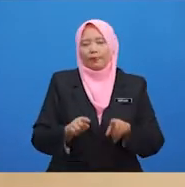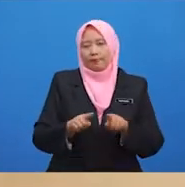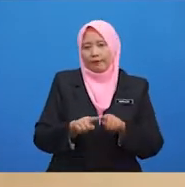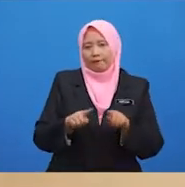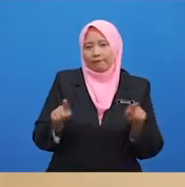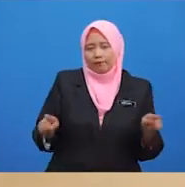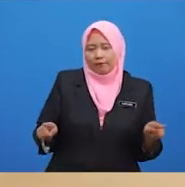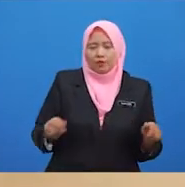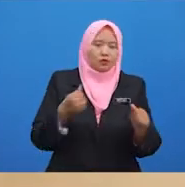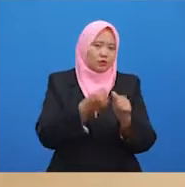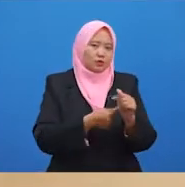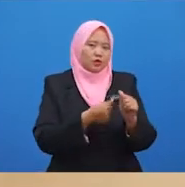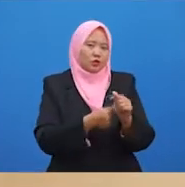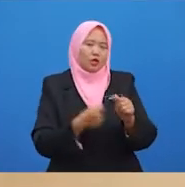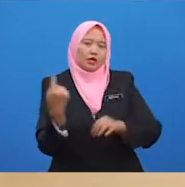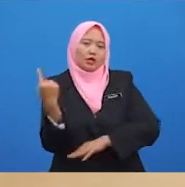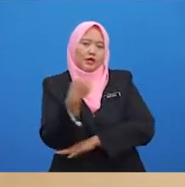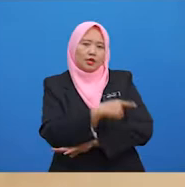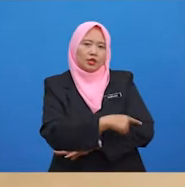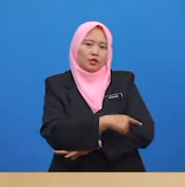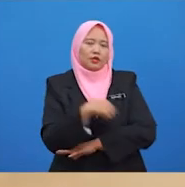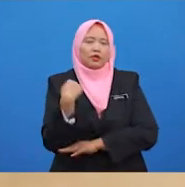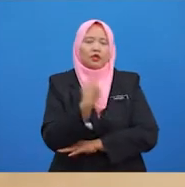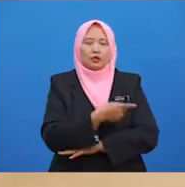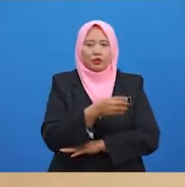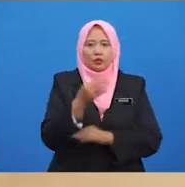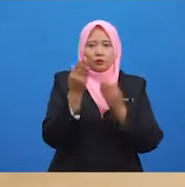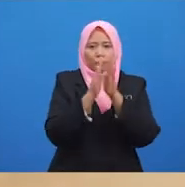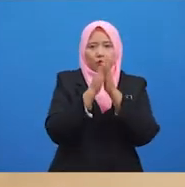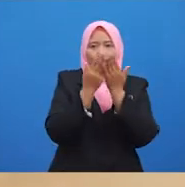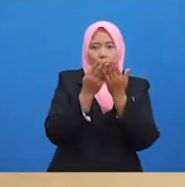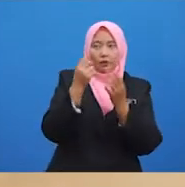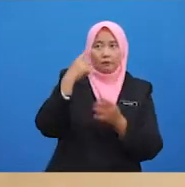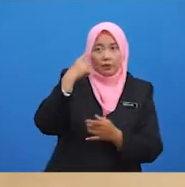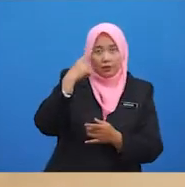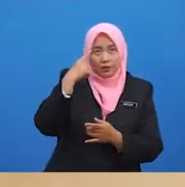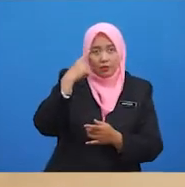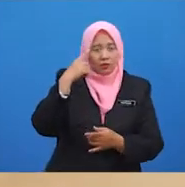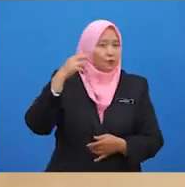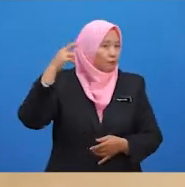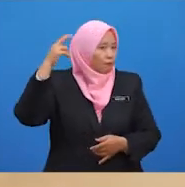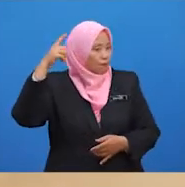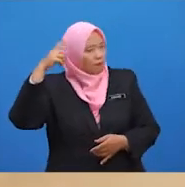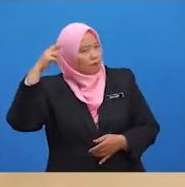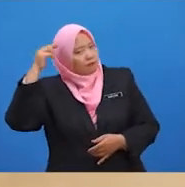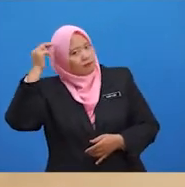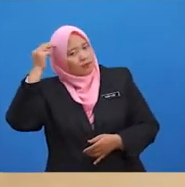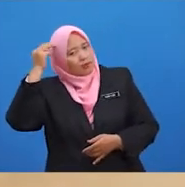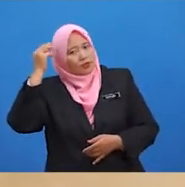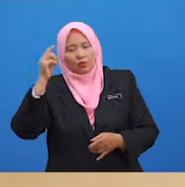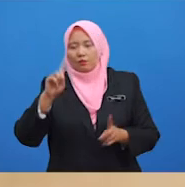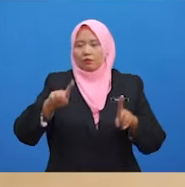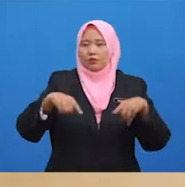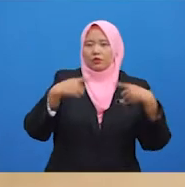Sebaliknya, setiap hari sebaik sahaja membuka mata, apa yang berlegar di minda hanyalah untuk bergegas